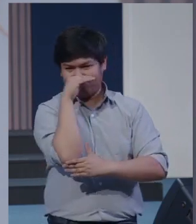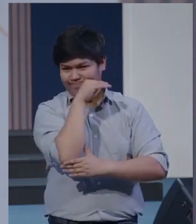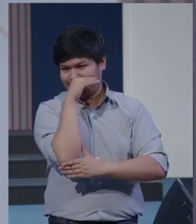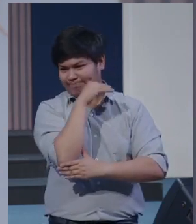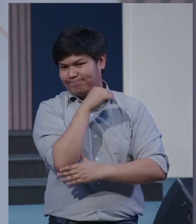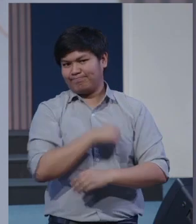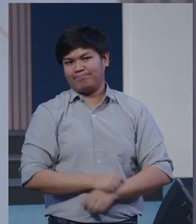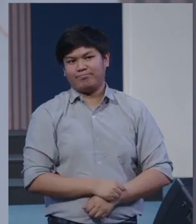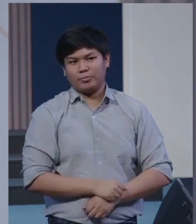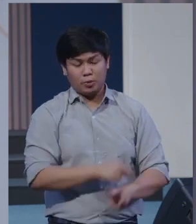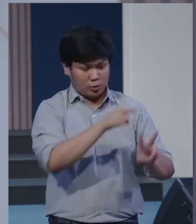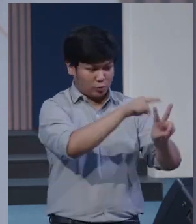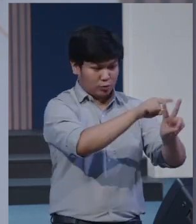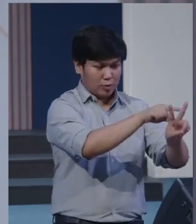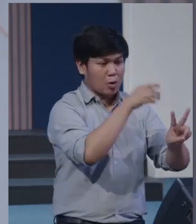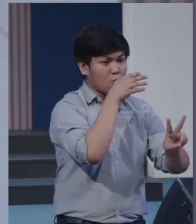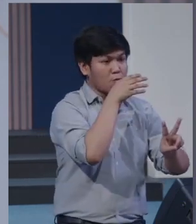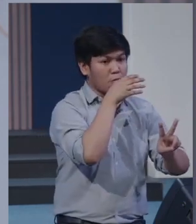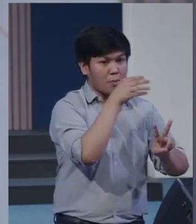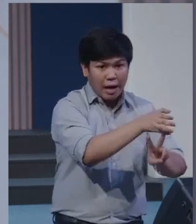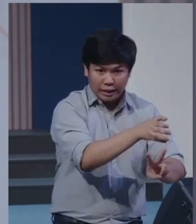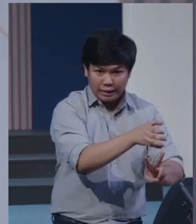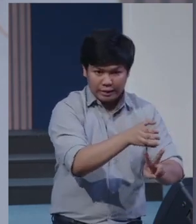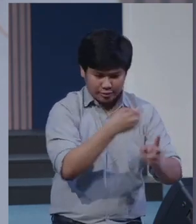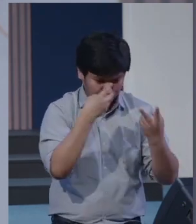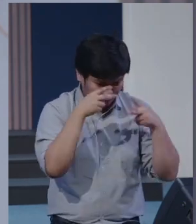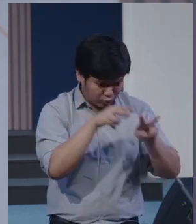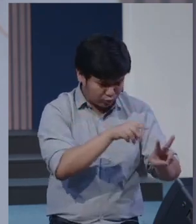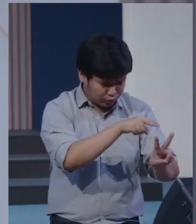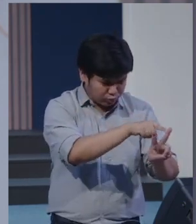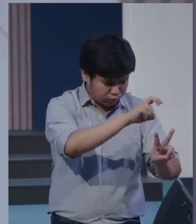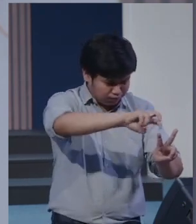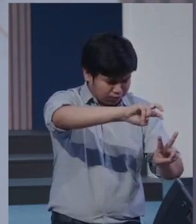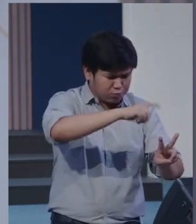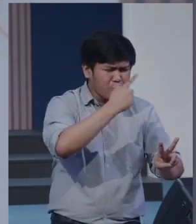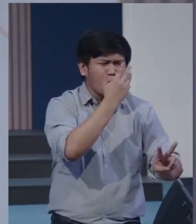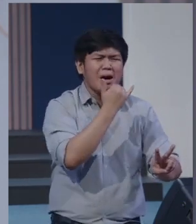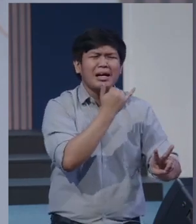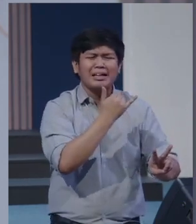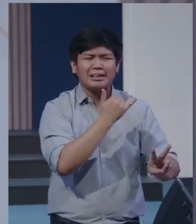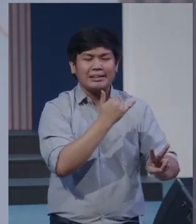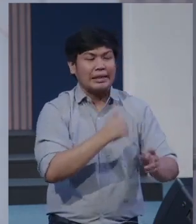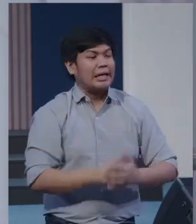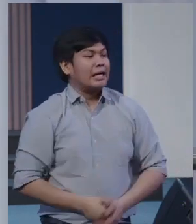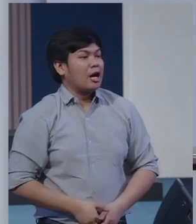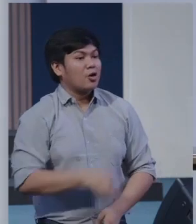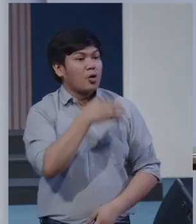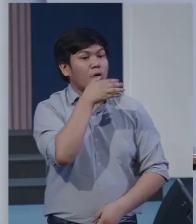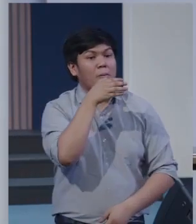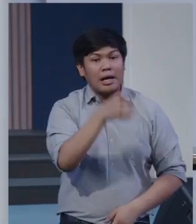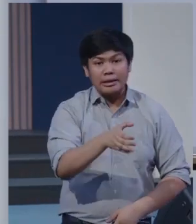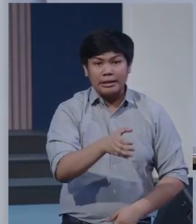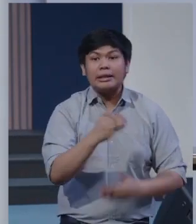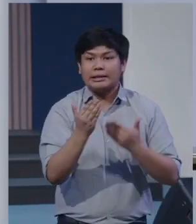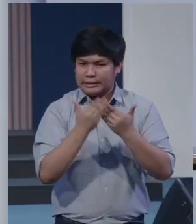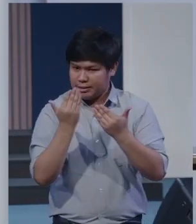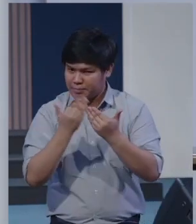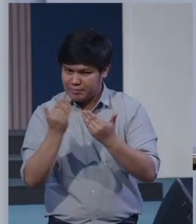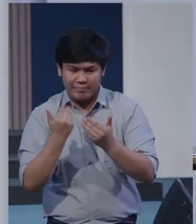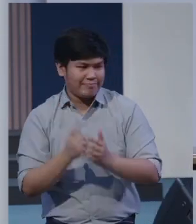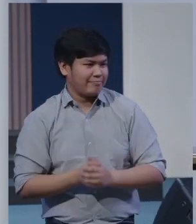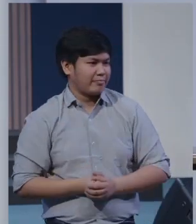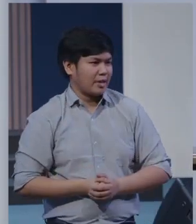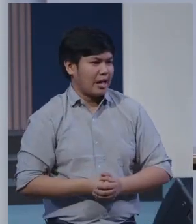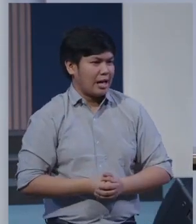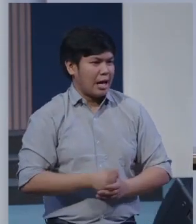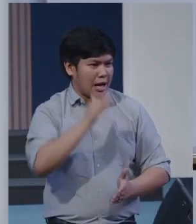kautusan so tingnan muna natin ang kautusan Madali lang po ang kautusan Hwag magbulaan Hwag